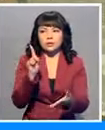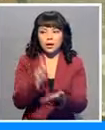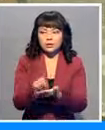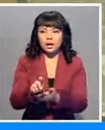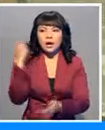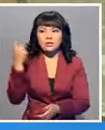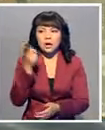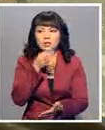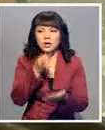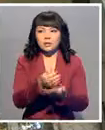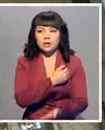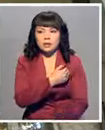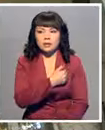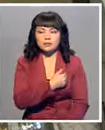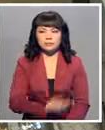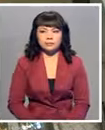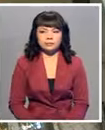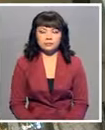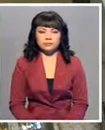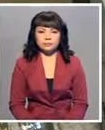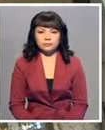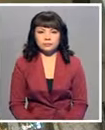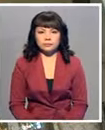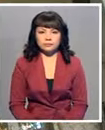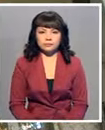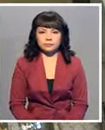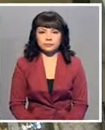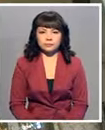болмай тұр. Ғани Қалмұханов, Елдар Байділлә, Қазақстан ұлттық телеарнасы, Жамбыл облысы.